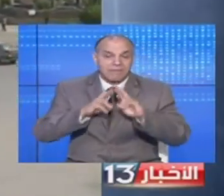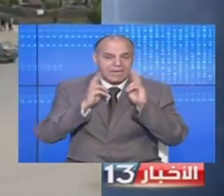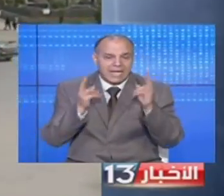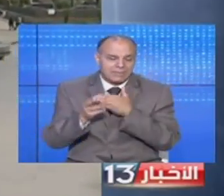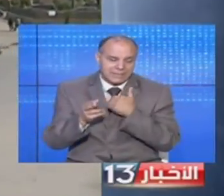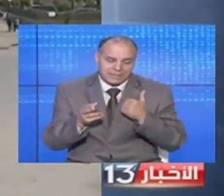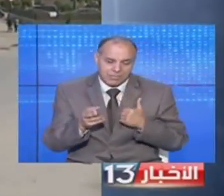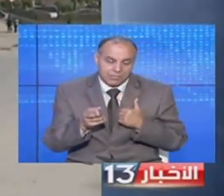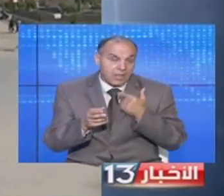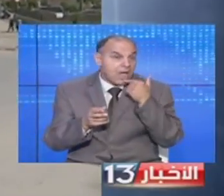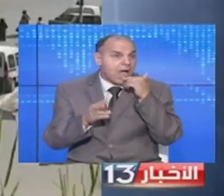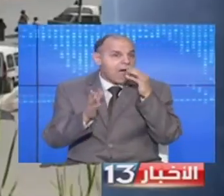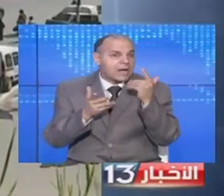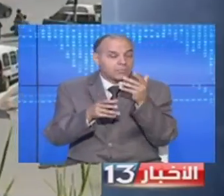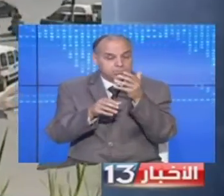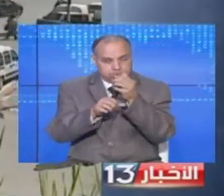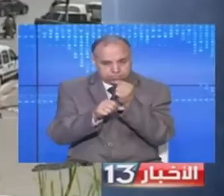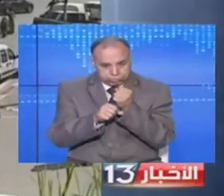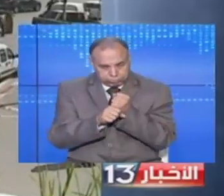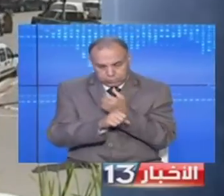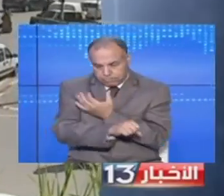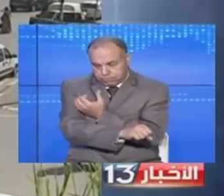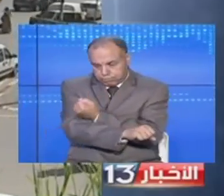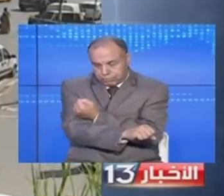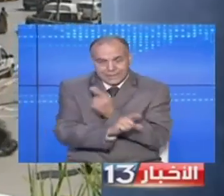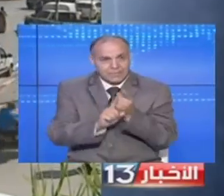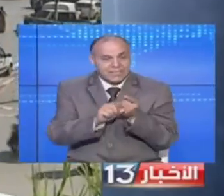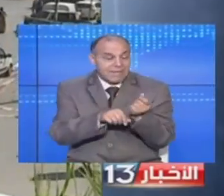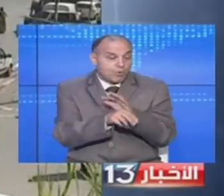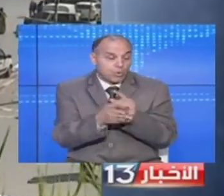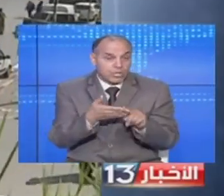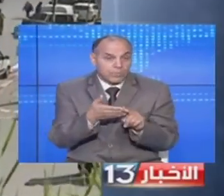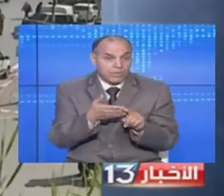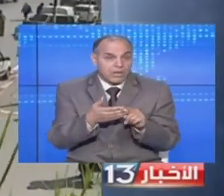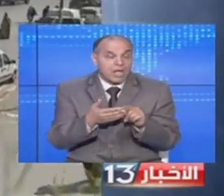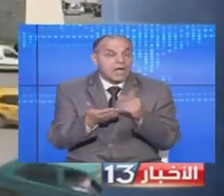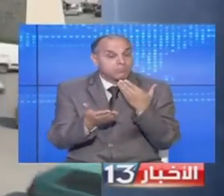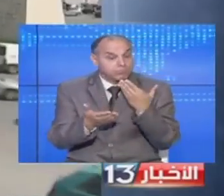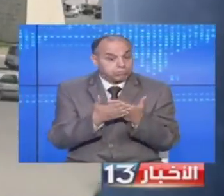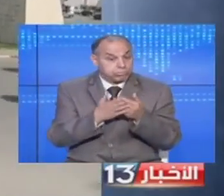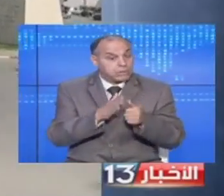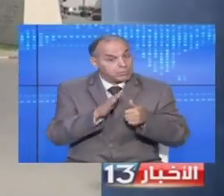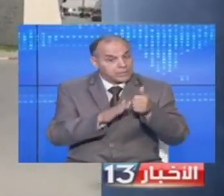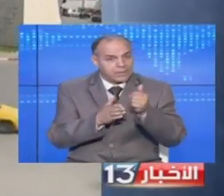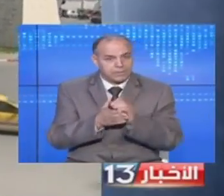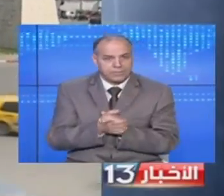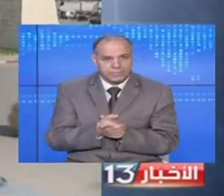من اجل الحصول على اللقاح الخاص بالفيروس فور ثبوته